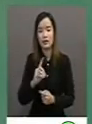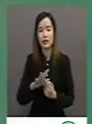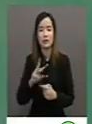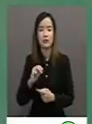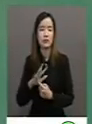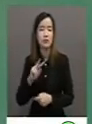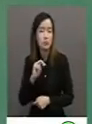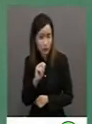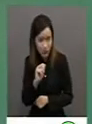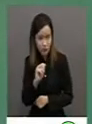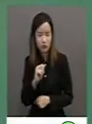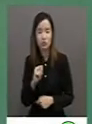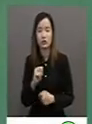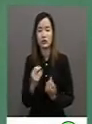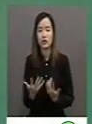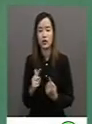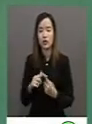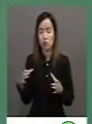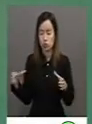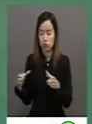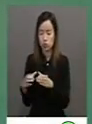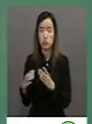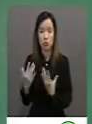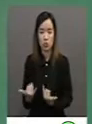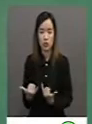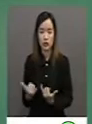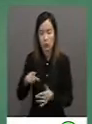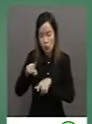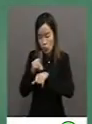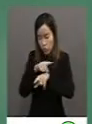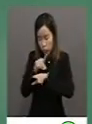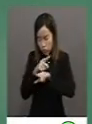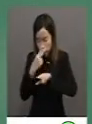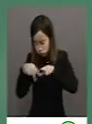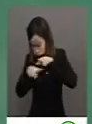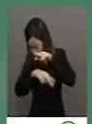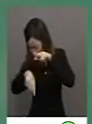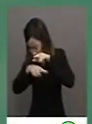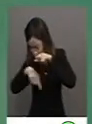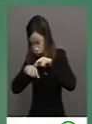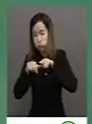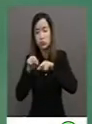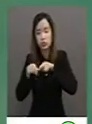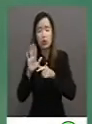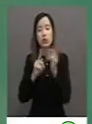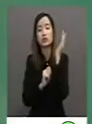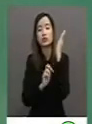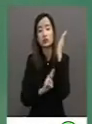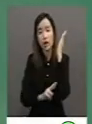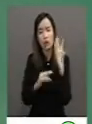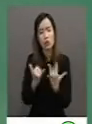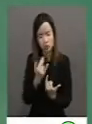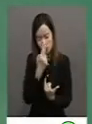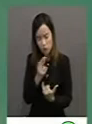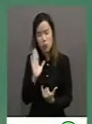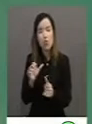รมทรัพยากรทางทะเลและชายฝั่งพร้อมด้วยคณะนะครับวันนี้ก็บินสำรวจพยูนที่เกาะลิบงและที่เกาะมุกที่จังหวัดตรังครับซึ่งถือว่าเป็นแ